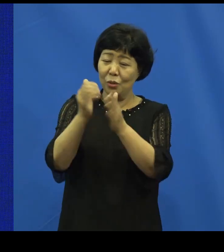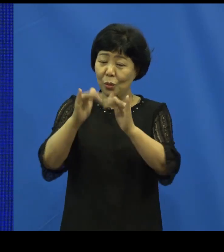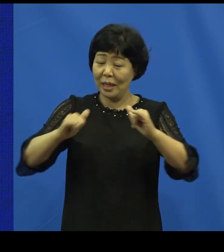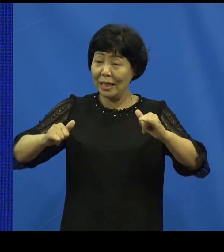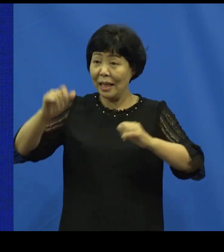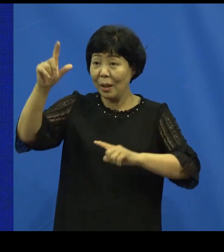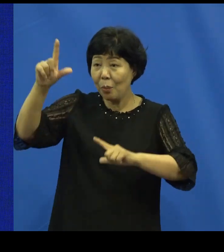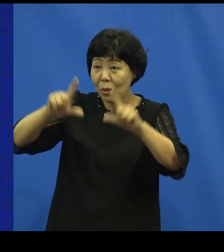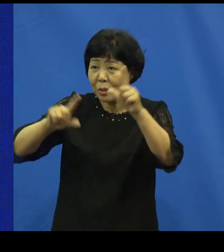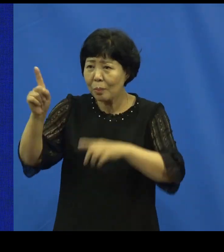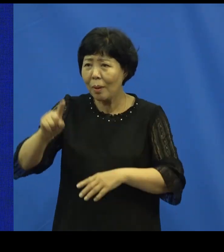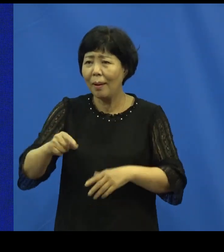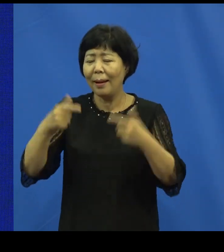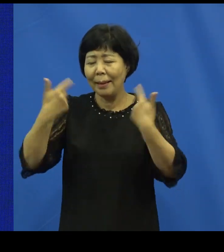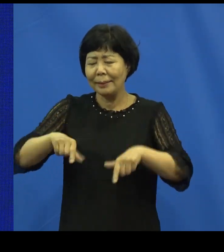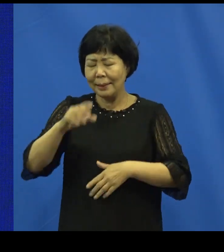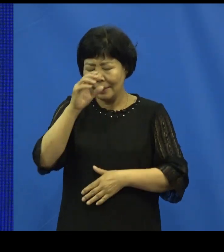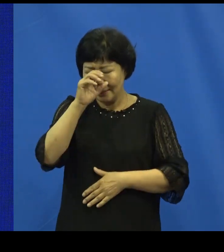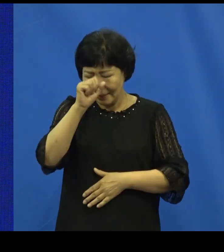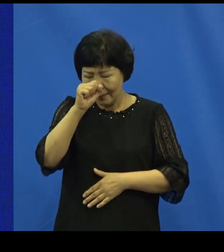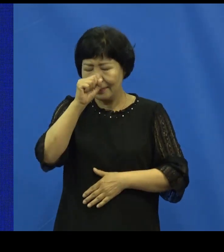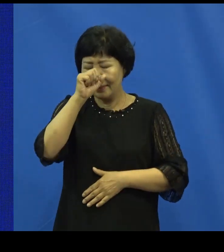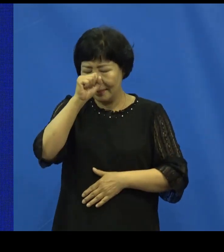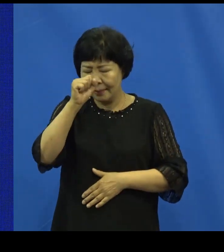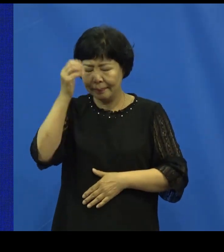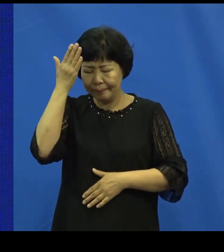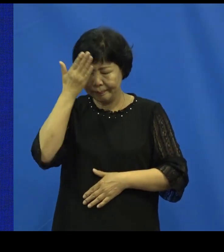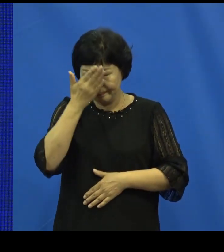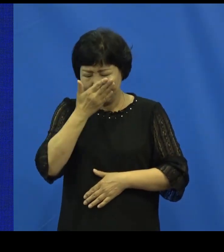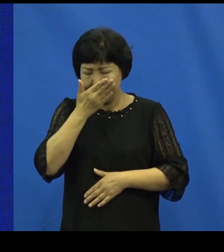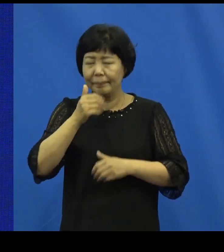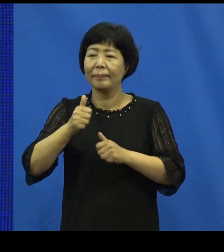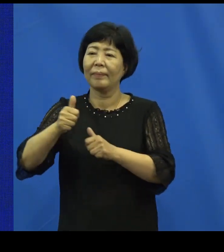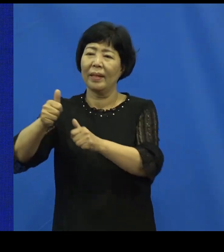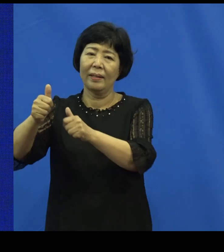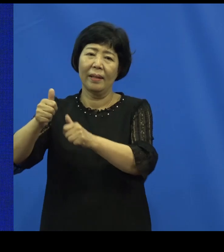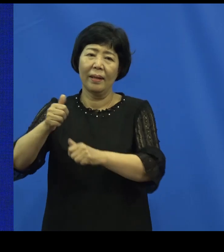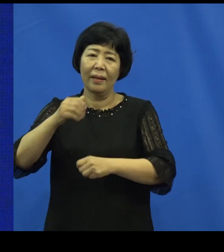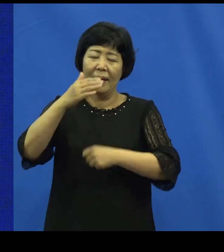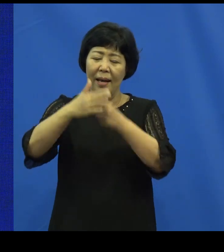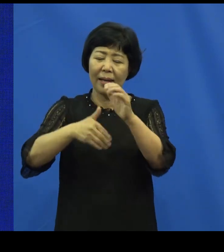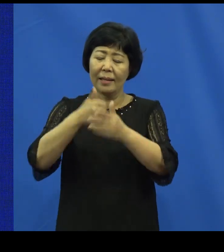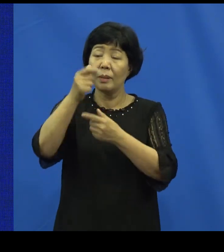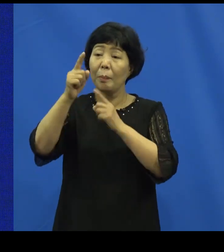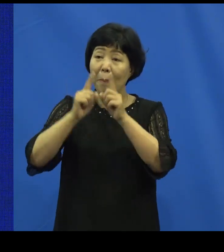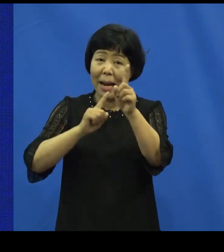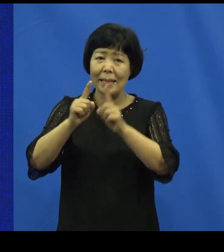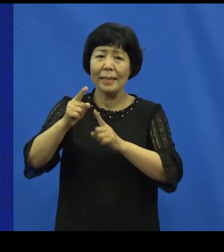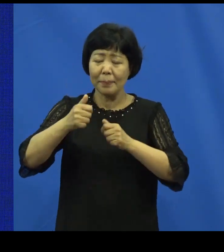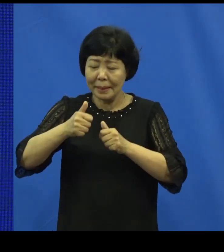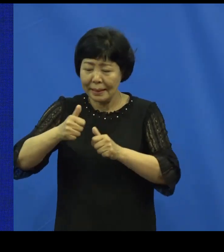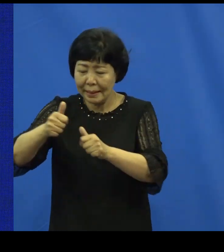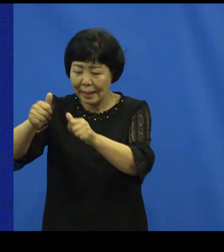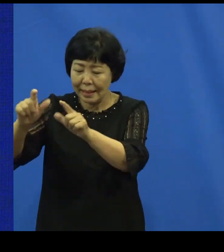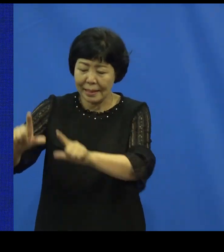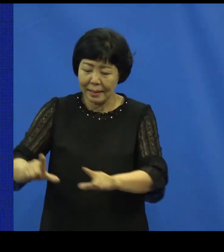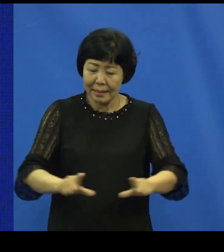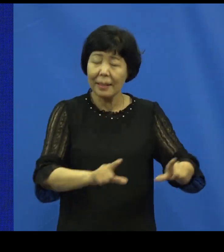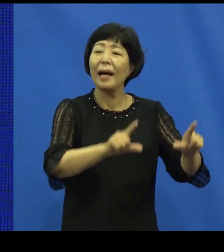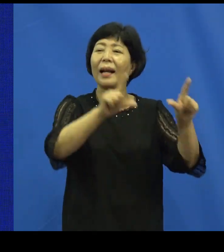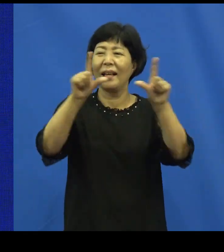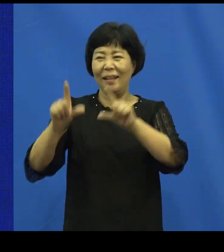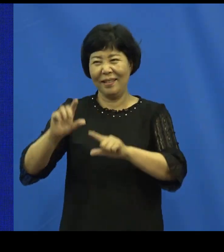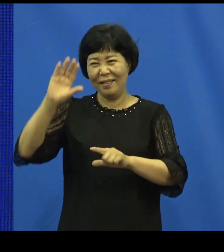언제나 선을 추구하는 모습이에요. 말씀을 따라 사는 겁니다. 말씀을 따라 살면 말씀을